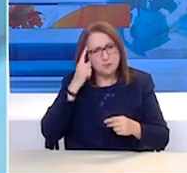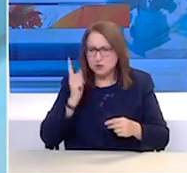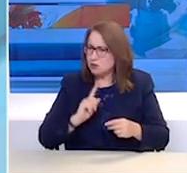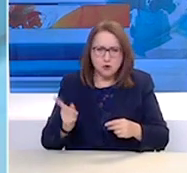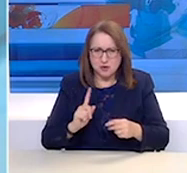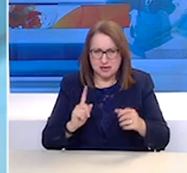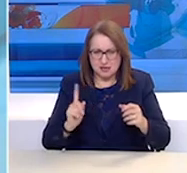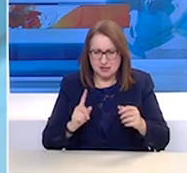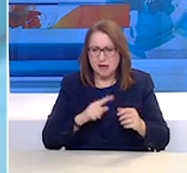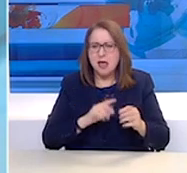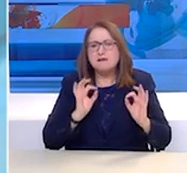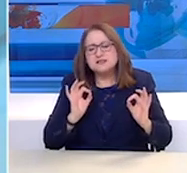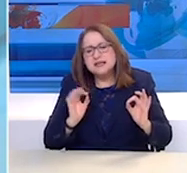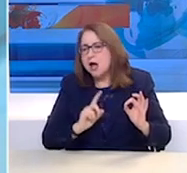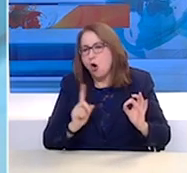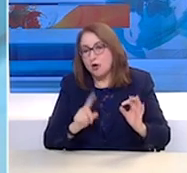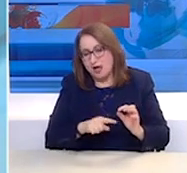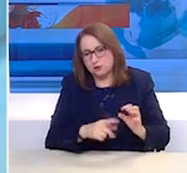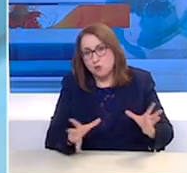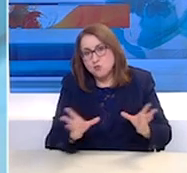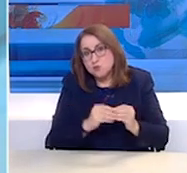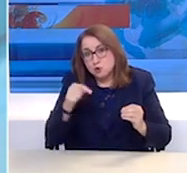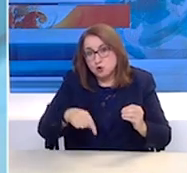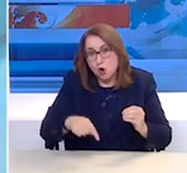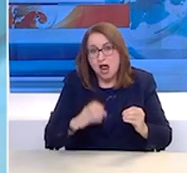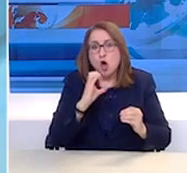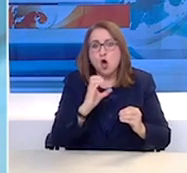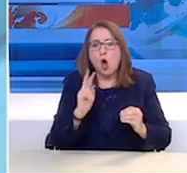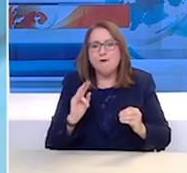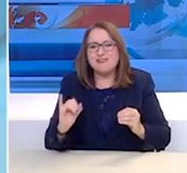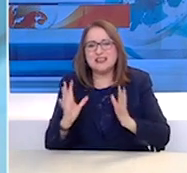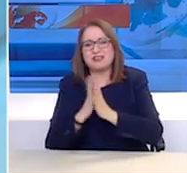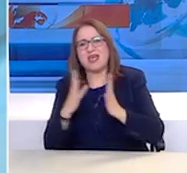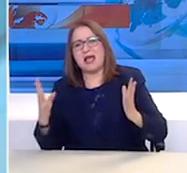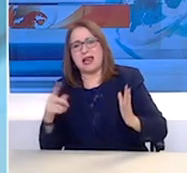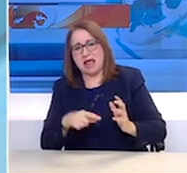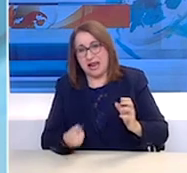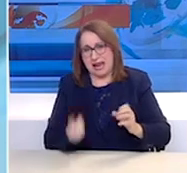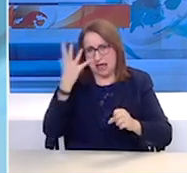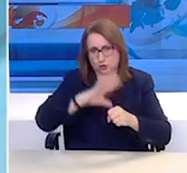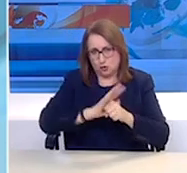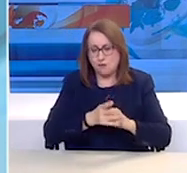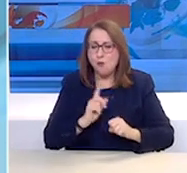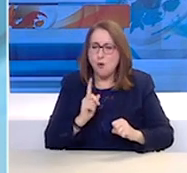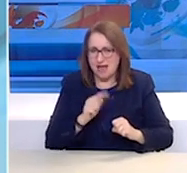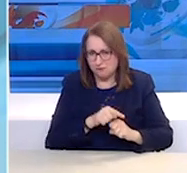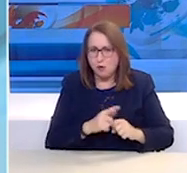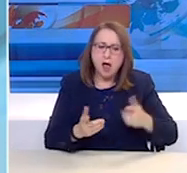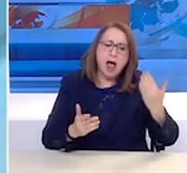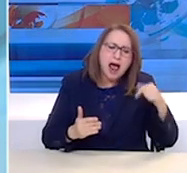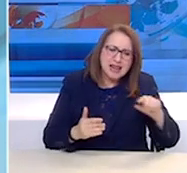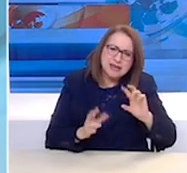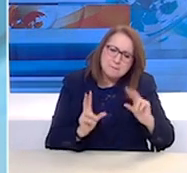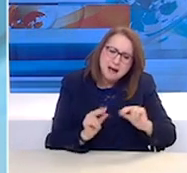Δεν αφορούν το νέο ιό, αλλά έχουν πάρει δεδομένα για την εποχικότητα και τις αλλαγές που μπορεί να επιφέρει η θερμοκρασία στην επιβίωση του ιού στο